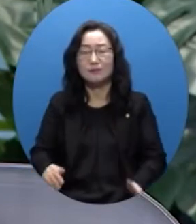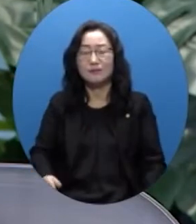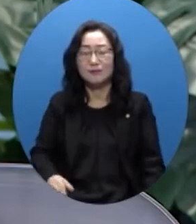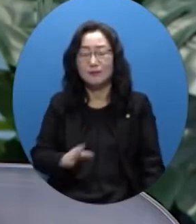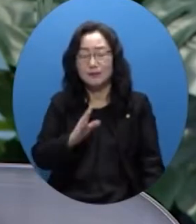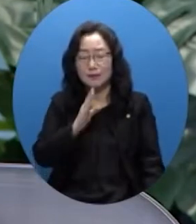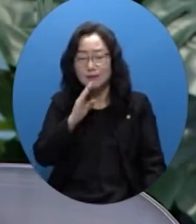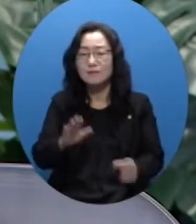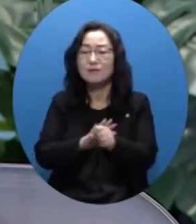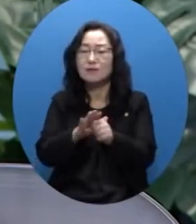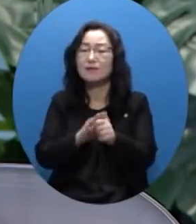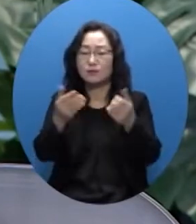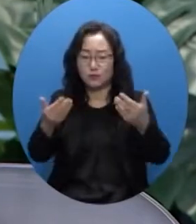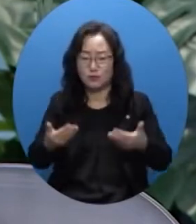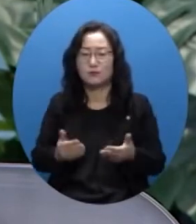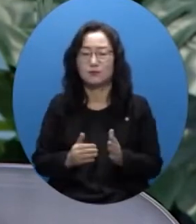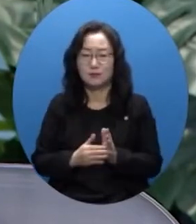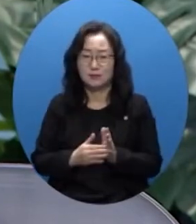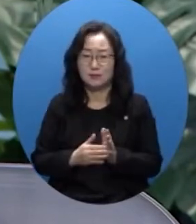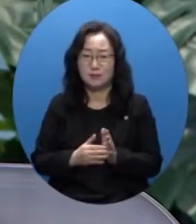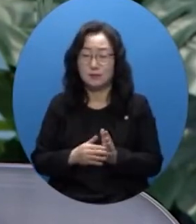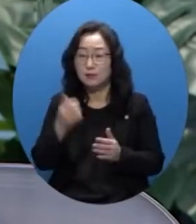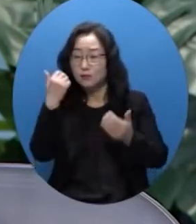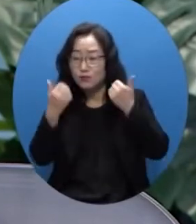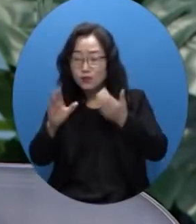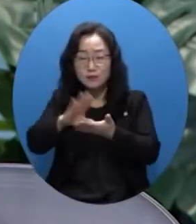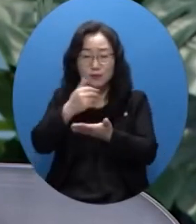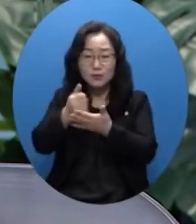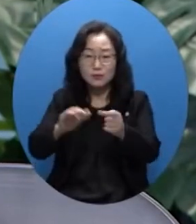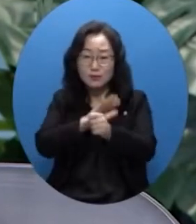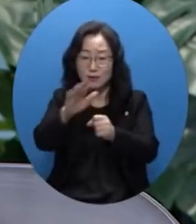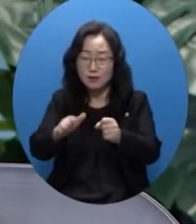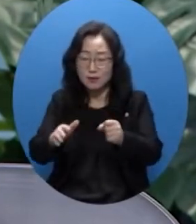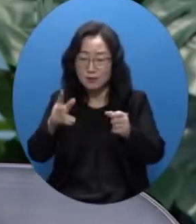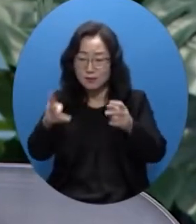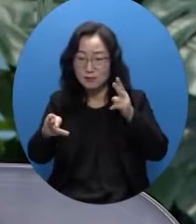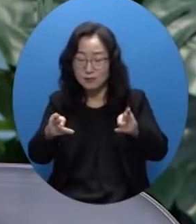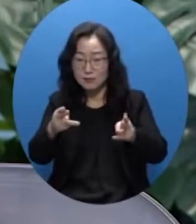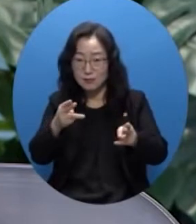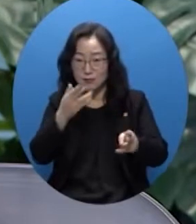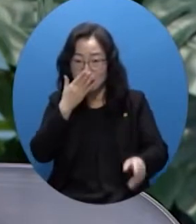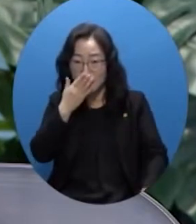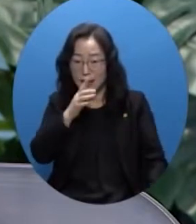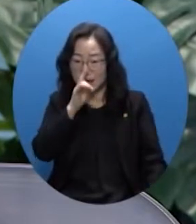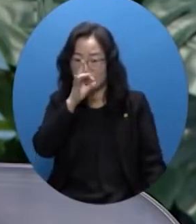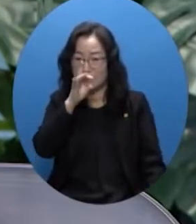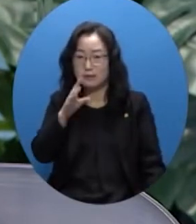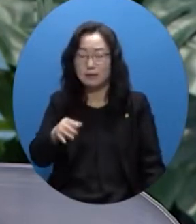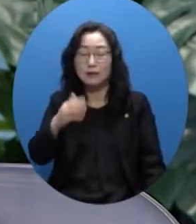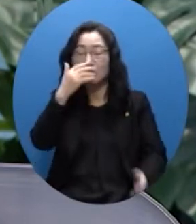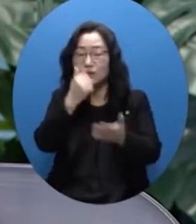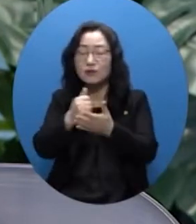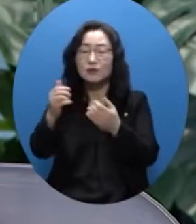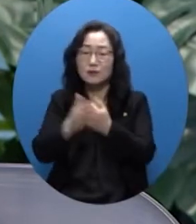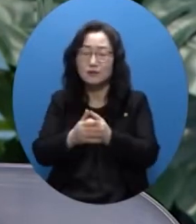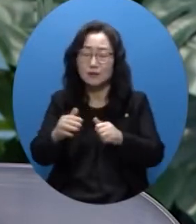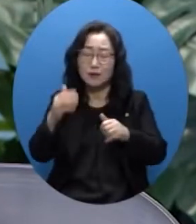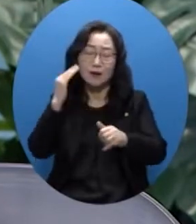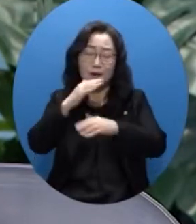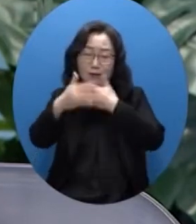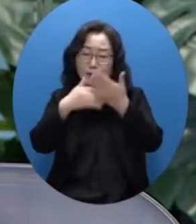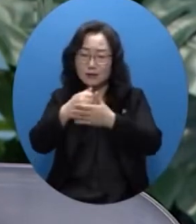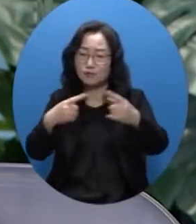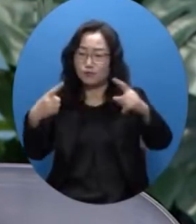이렇게 우리를 사랑하시는 데 누가 우리의 그래서 사랑에서 끊을 수가 있겠습니까 죄로 인해서 하루가 원수가 되었던